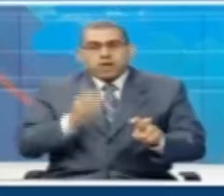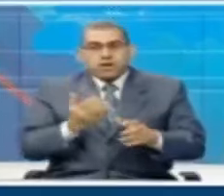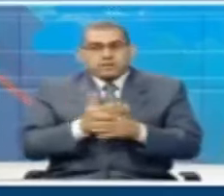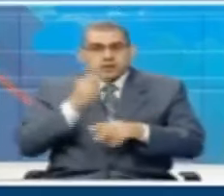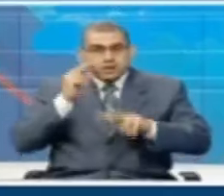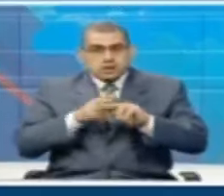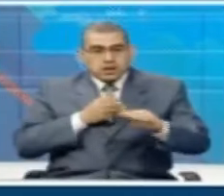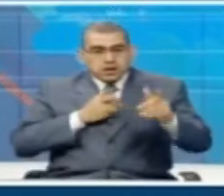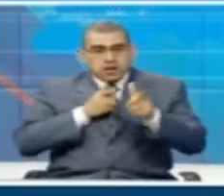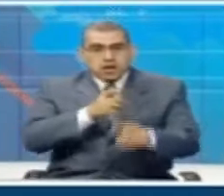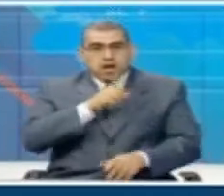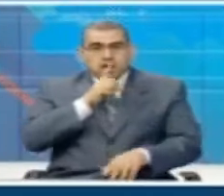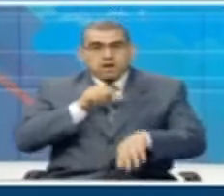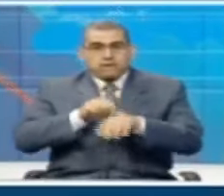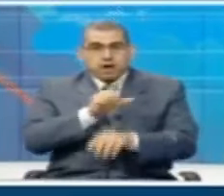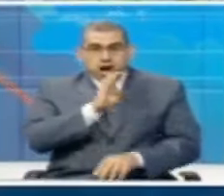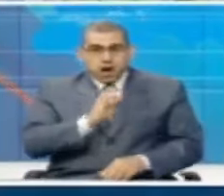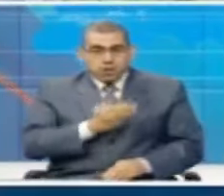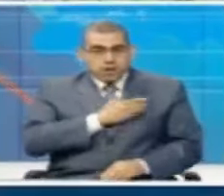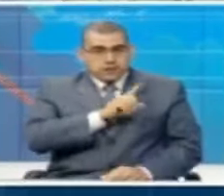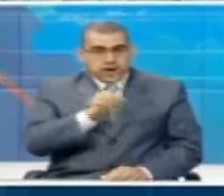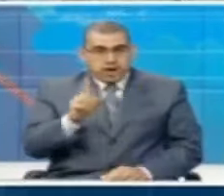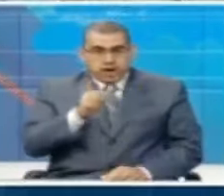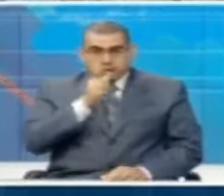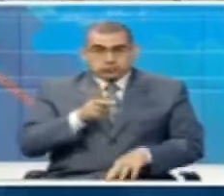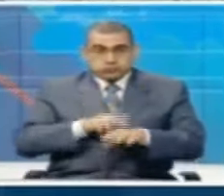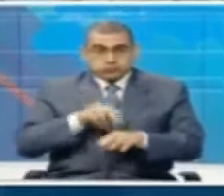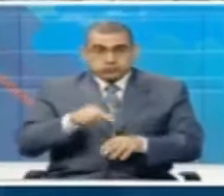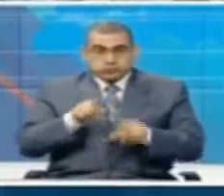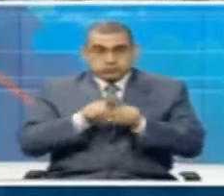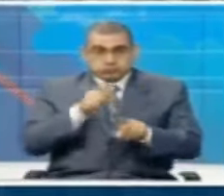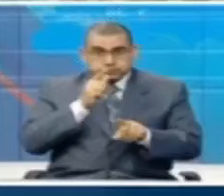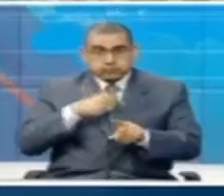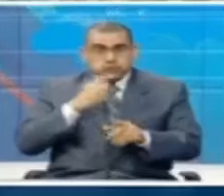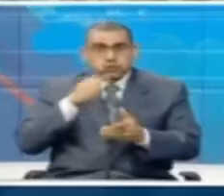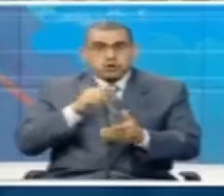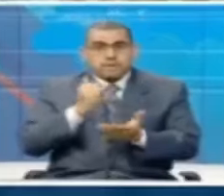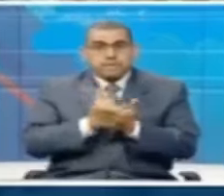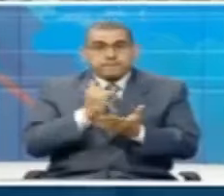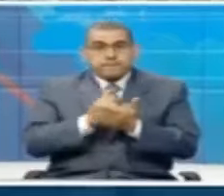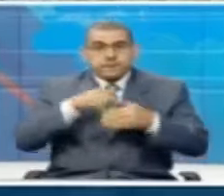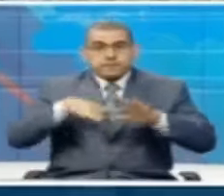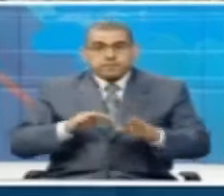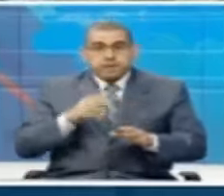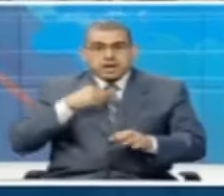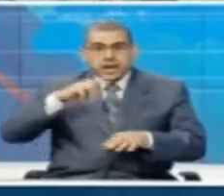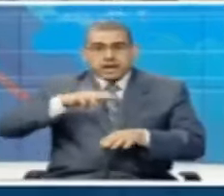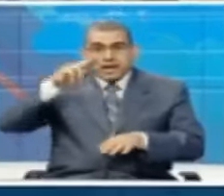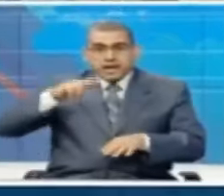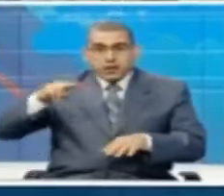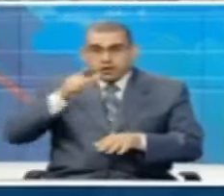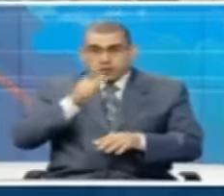وقوع الهجوم الإسرائيلي المحتمل على رفح جنوبي قطاع غزة. وفي السياق ذاته حذر الأمين العام للمجلس